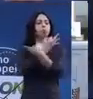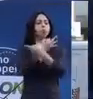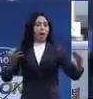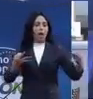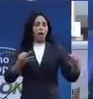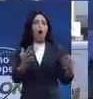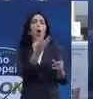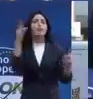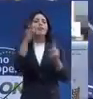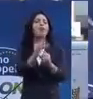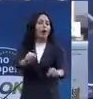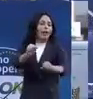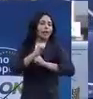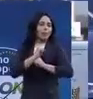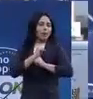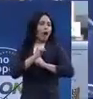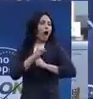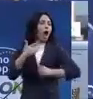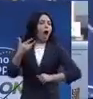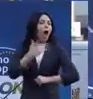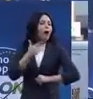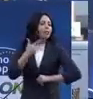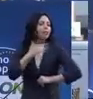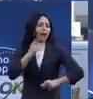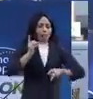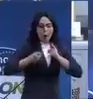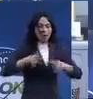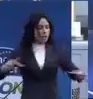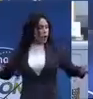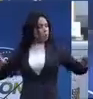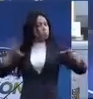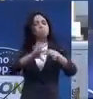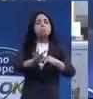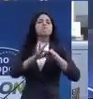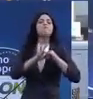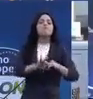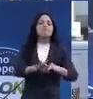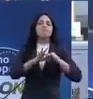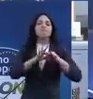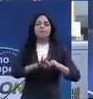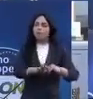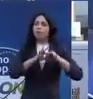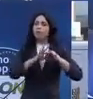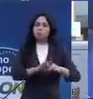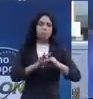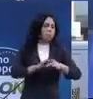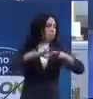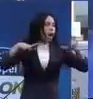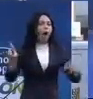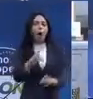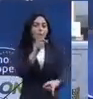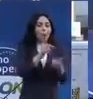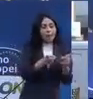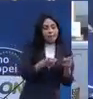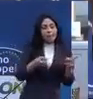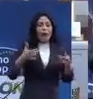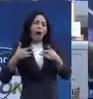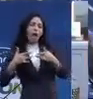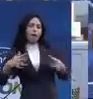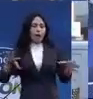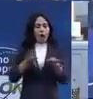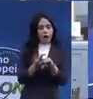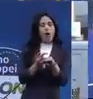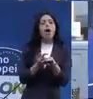credibili l'etica e alla politica sono legati strettamente non ci può ere la politica senza etica perché